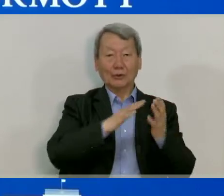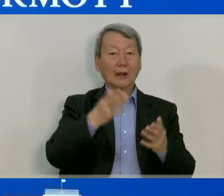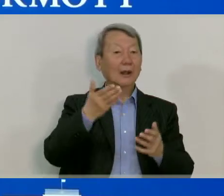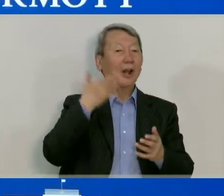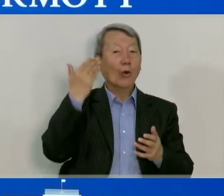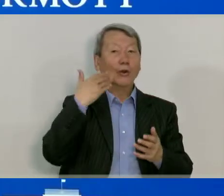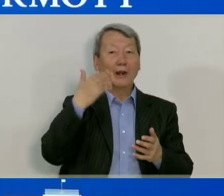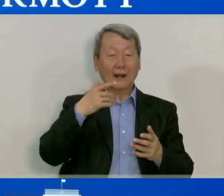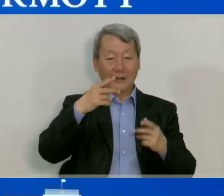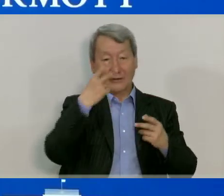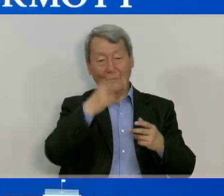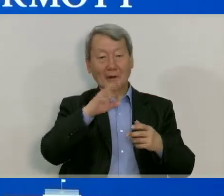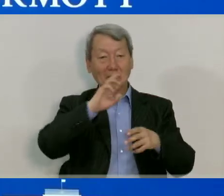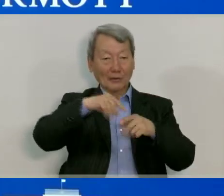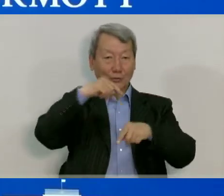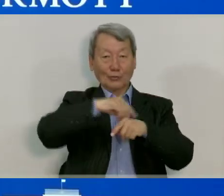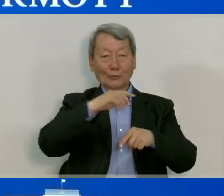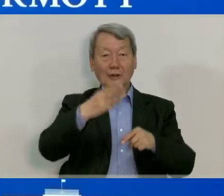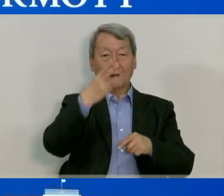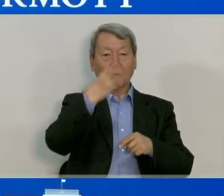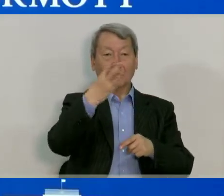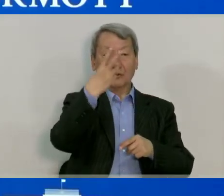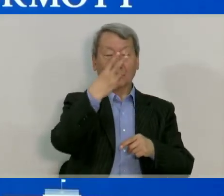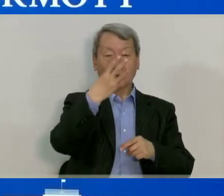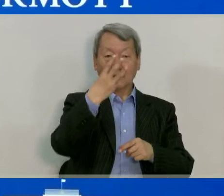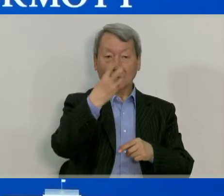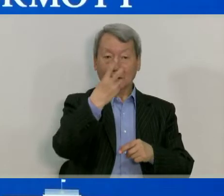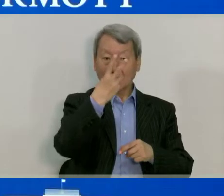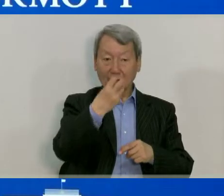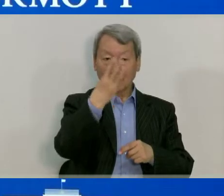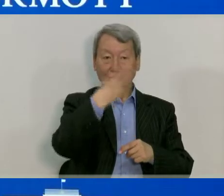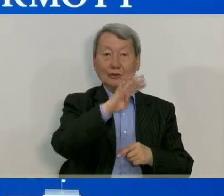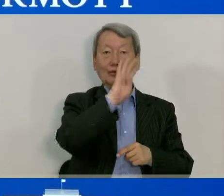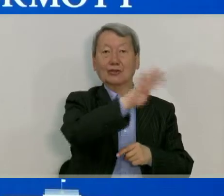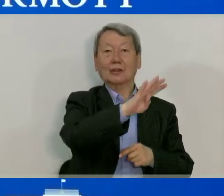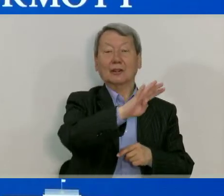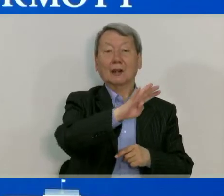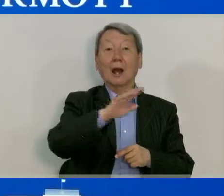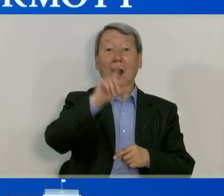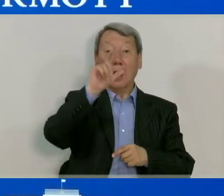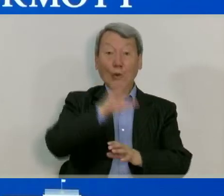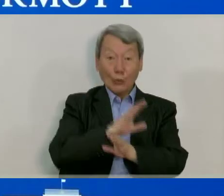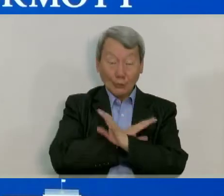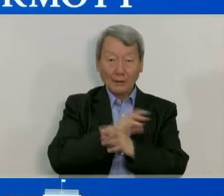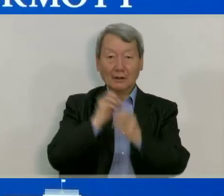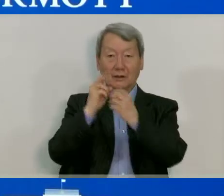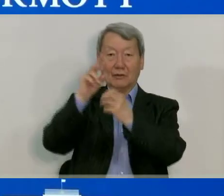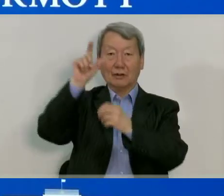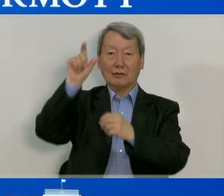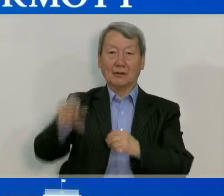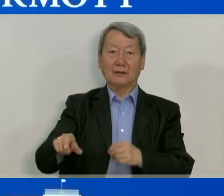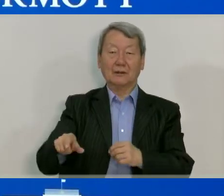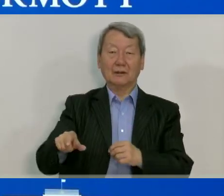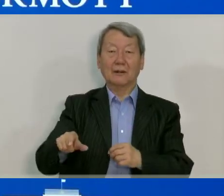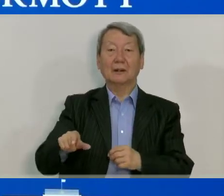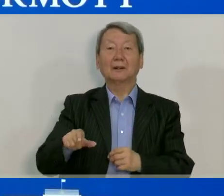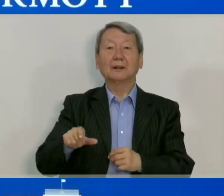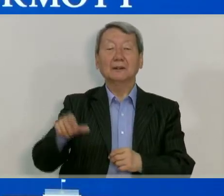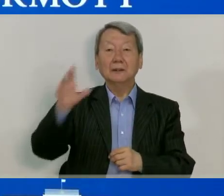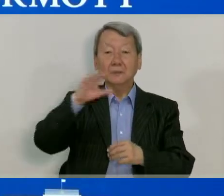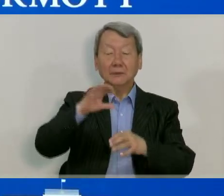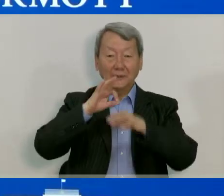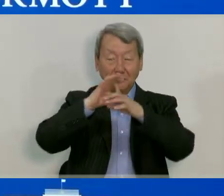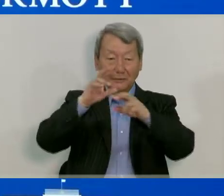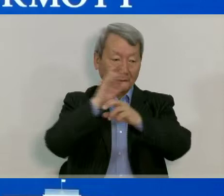легкая форма и бессимптомная, 234 больных. Умерло 12.